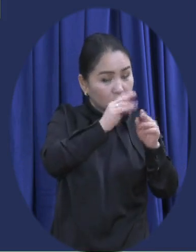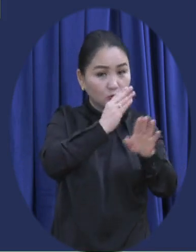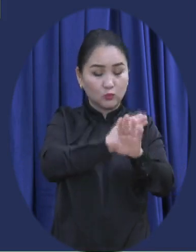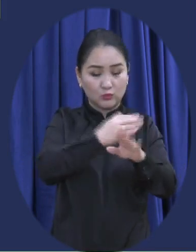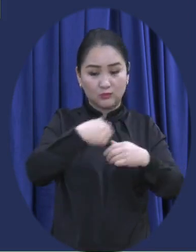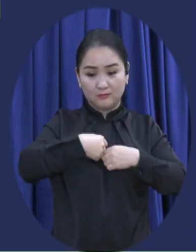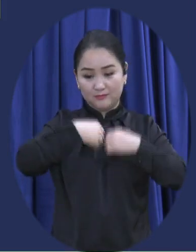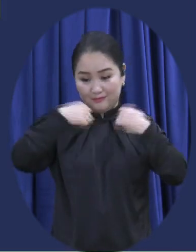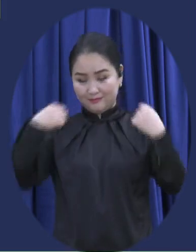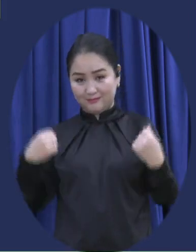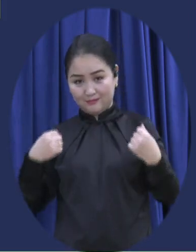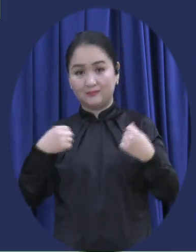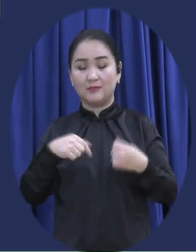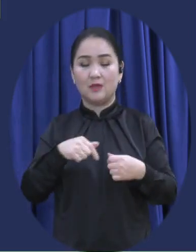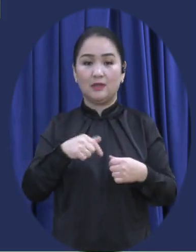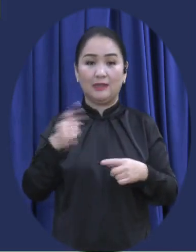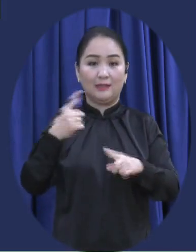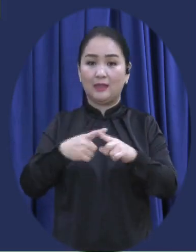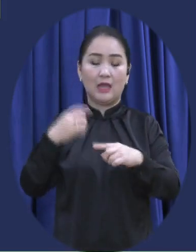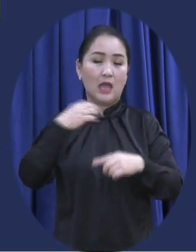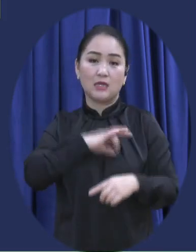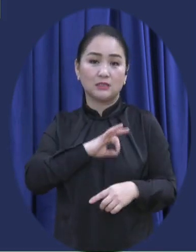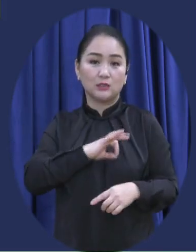байгаа гэдгийг бол та бүхэнд бас хэлье.